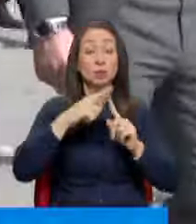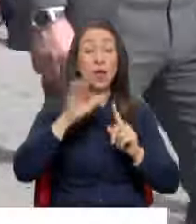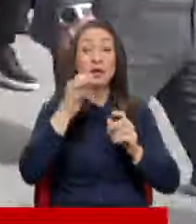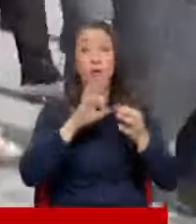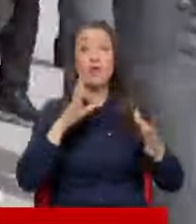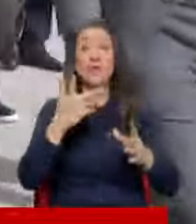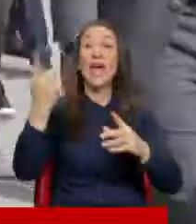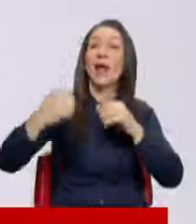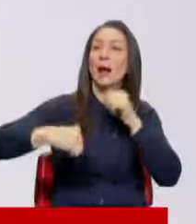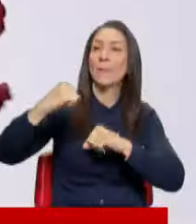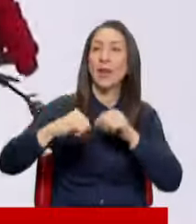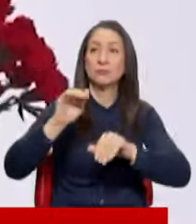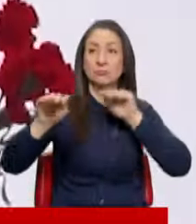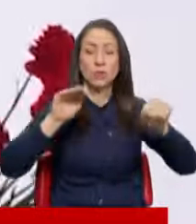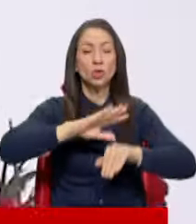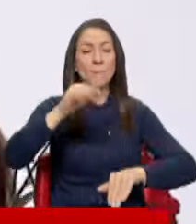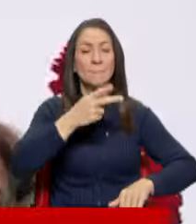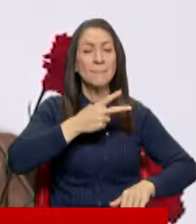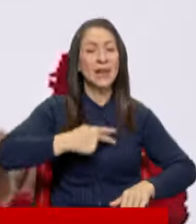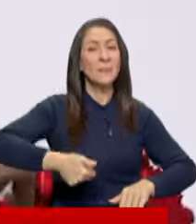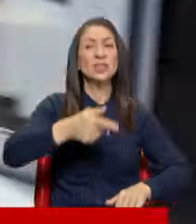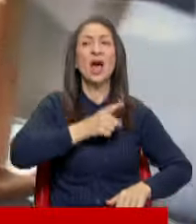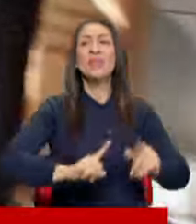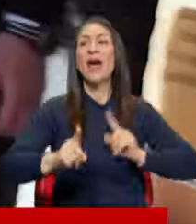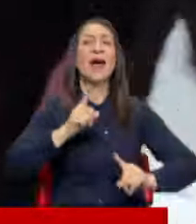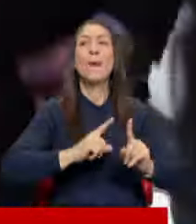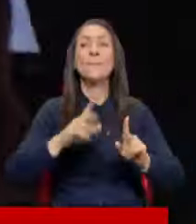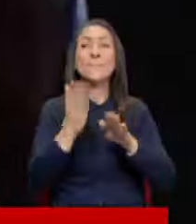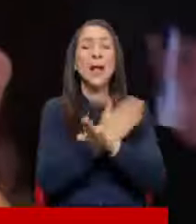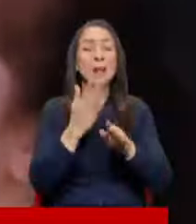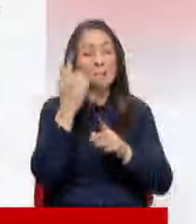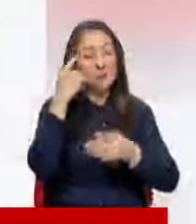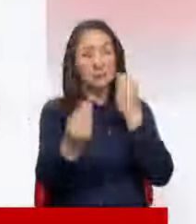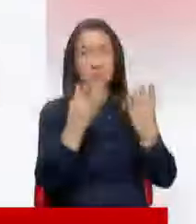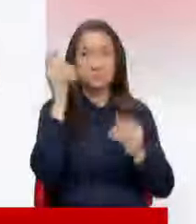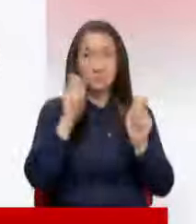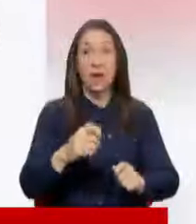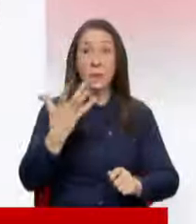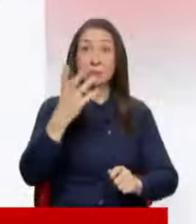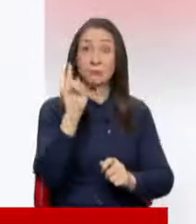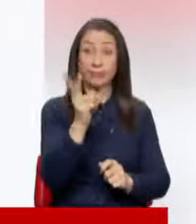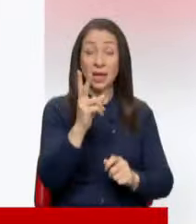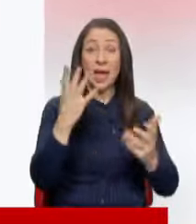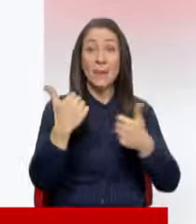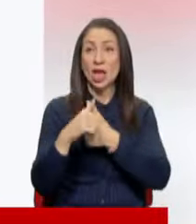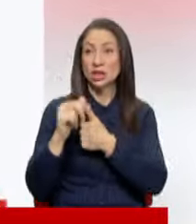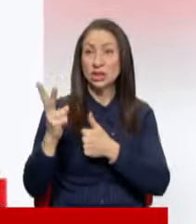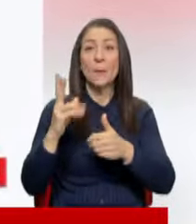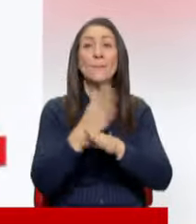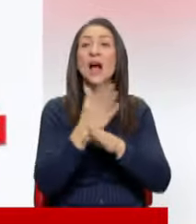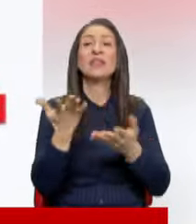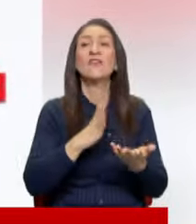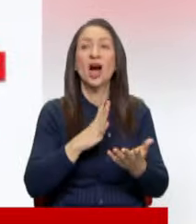Altınok ve diğer rakiplerine çağrısı tüm belediye başkanları ve adayları mal beyanı açıklasın dedi hem kendisinin hem eşinin mal